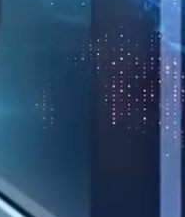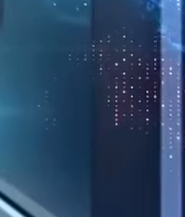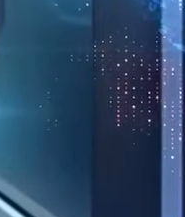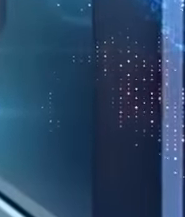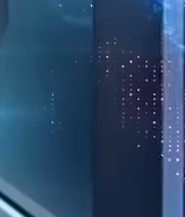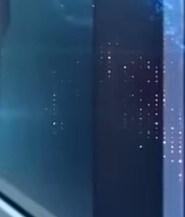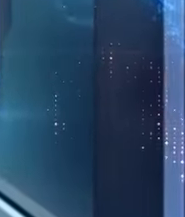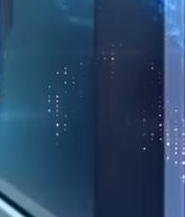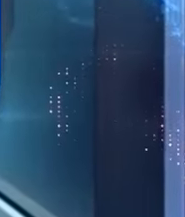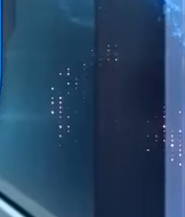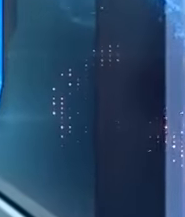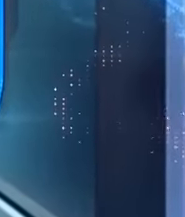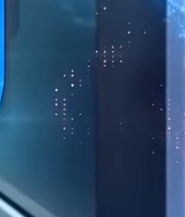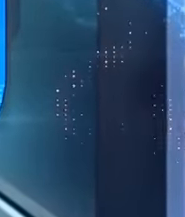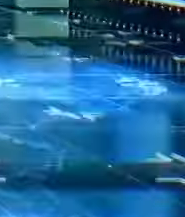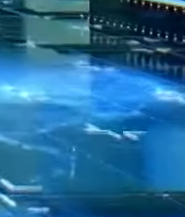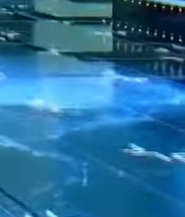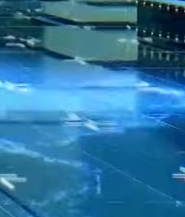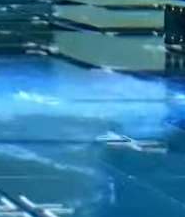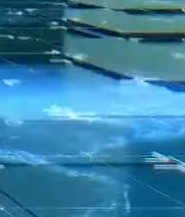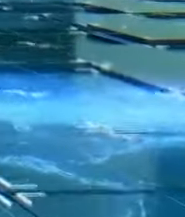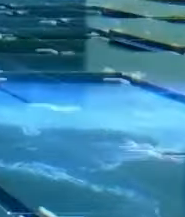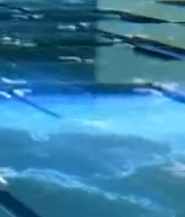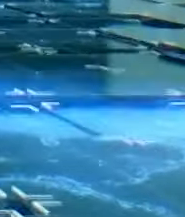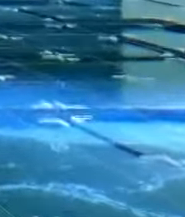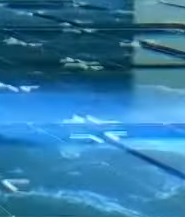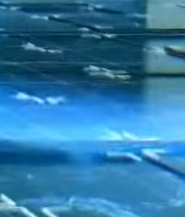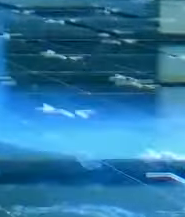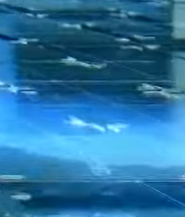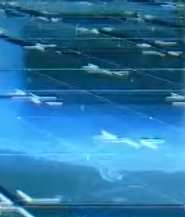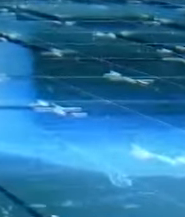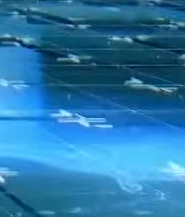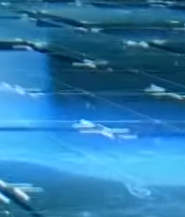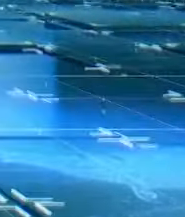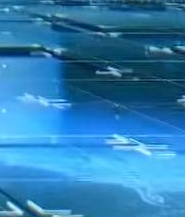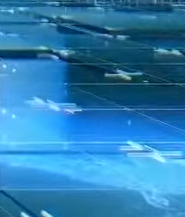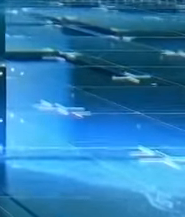Қарасай ауданынан.